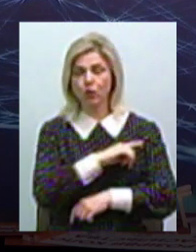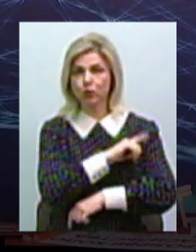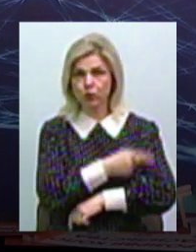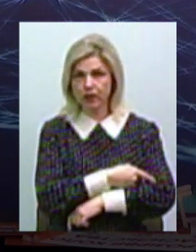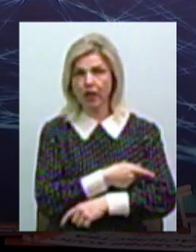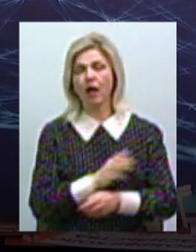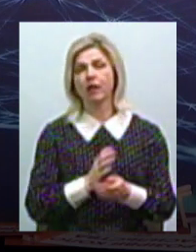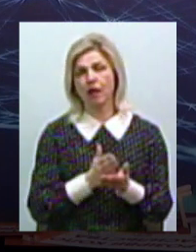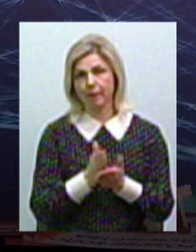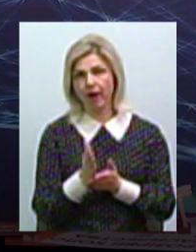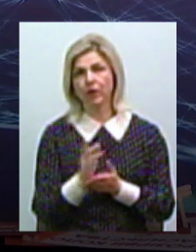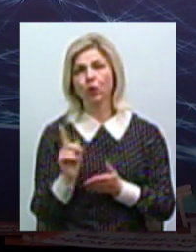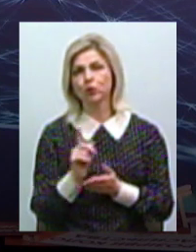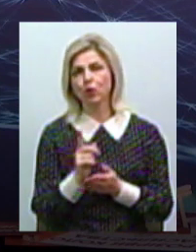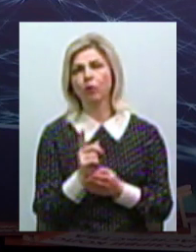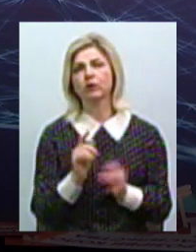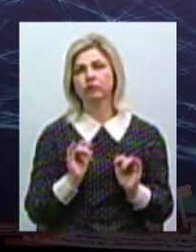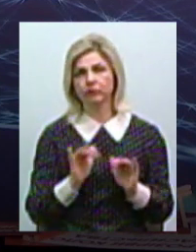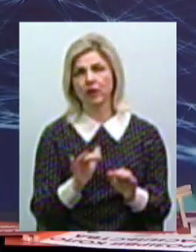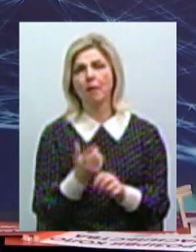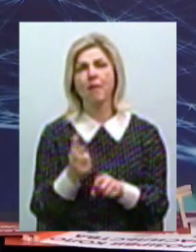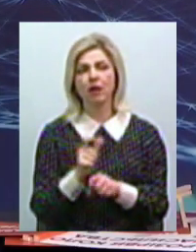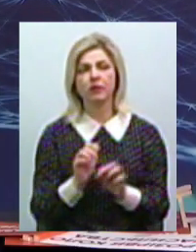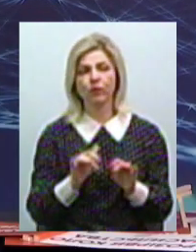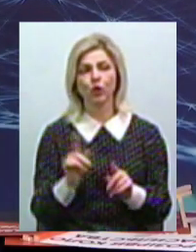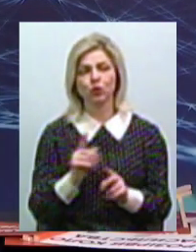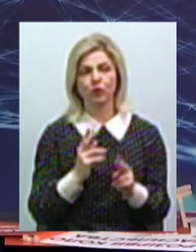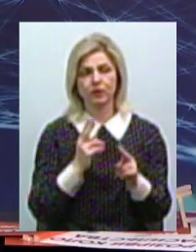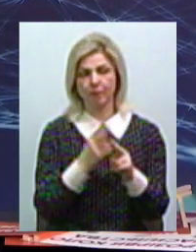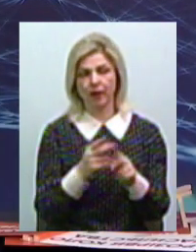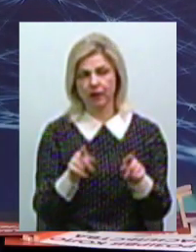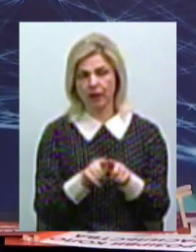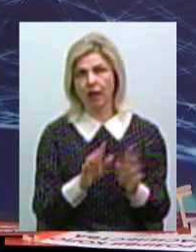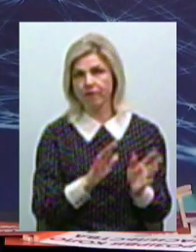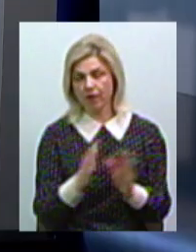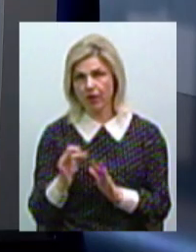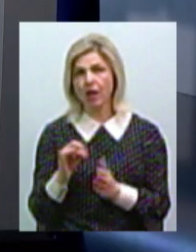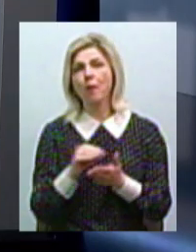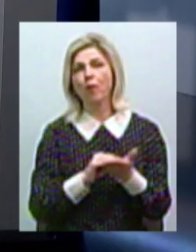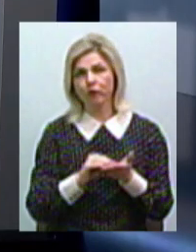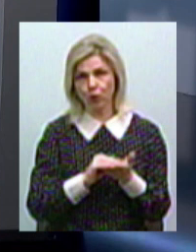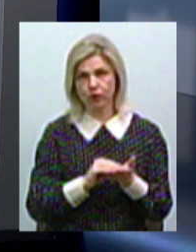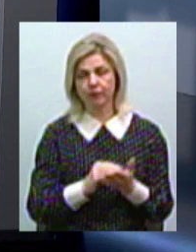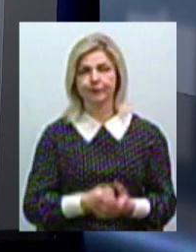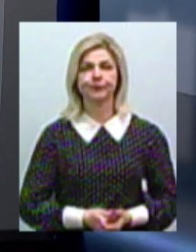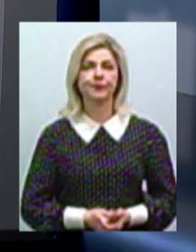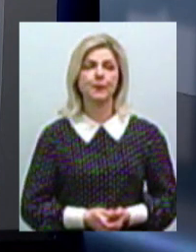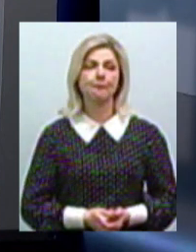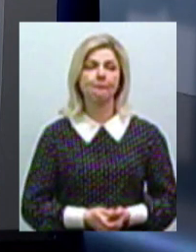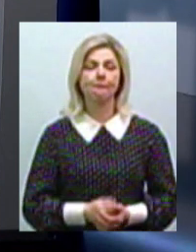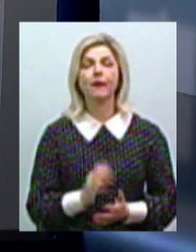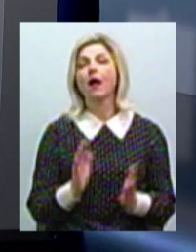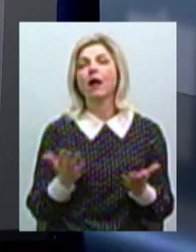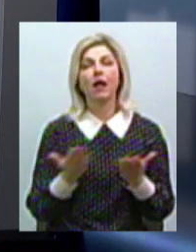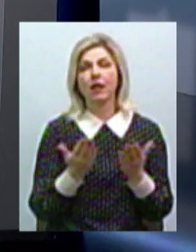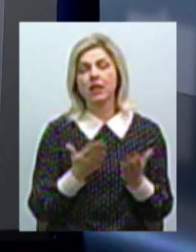щоб вживати максимум заходів для того, щоб запобігти таким випадкам, в тому числі повторним фактам домашнього насильства. А скажіть, будь ласка, в яких